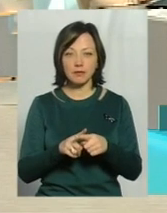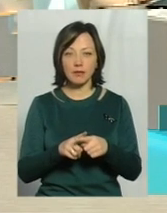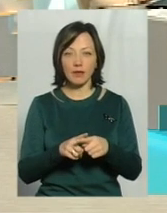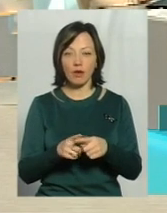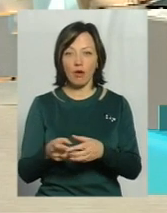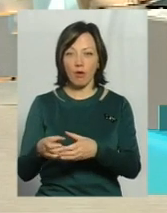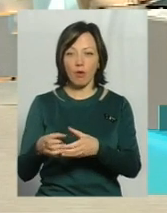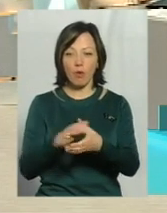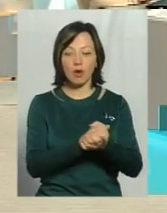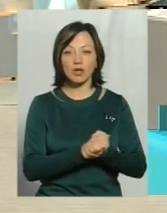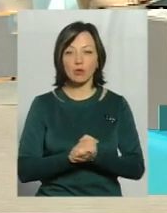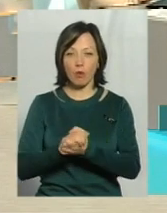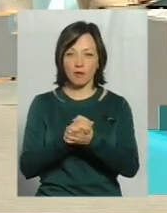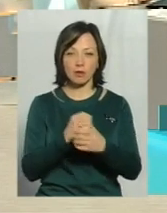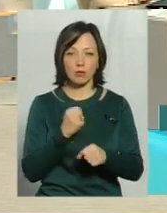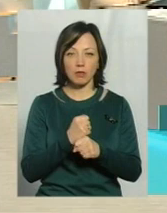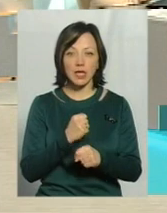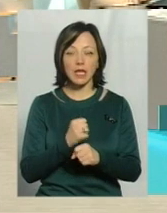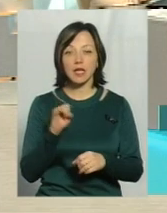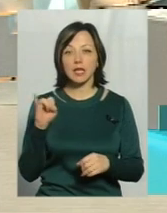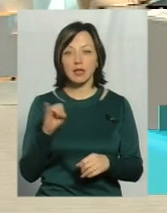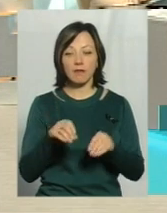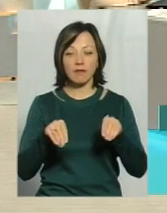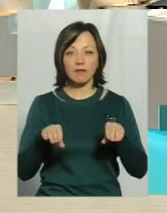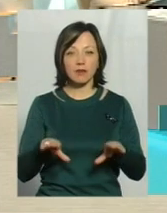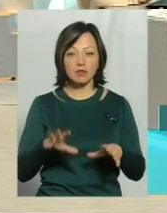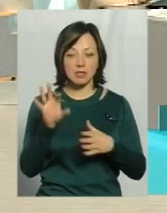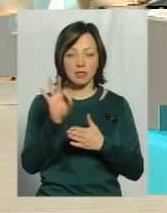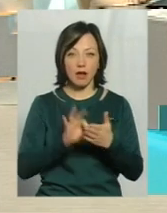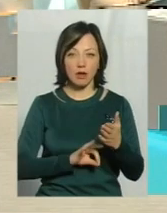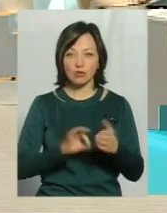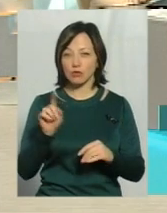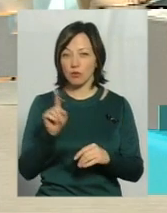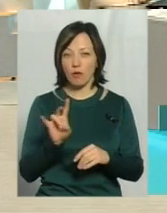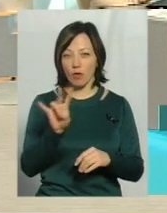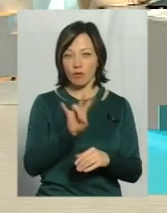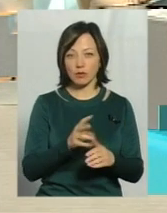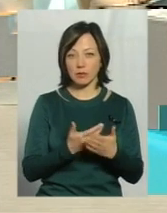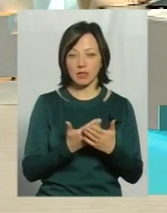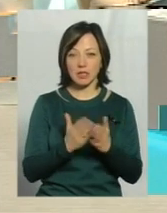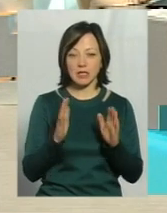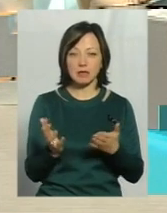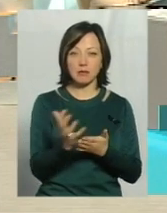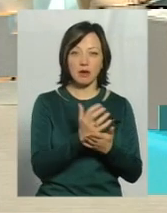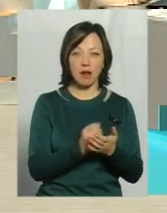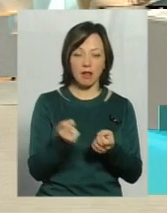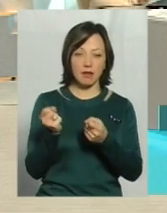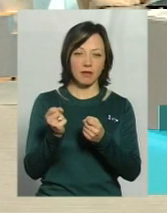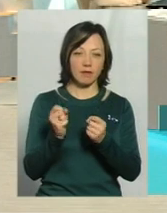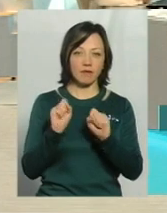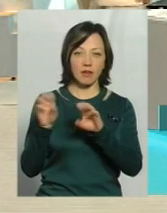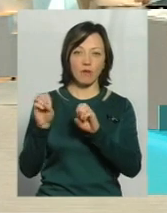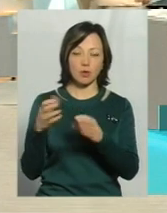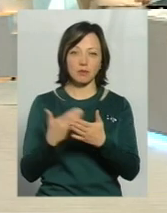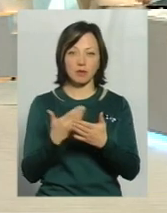скоординовано. Щоб скоординовано і вирішилось зразу, щоб в Новоушиці, скажімо, тільки збирали і десь